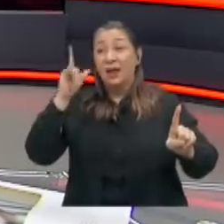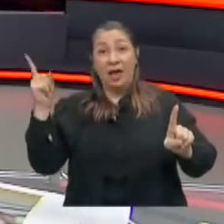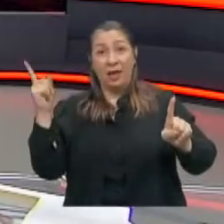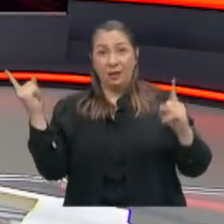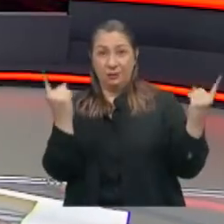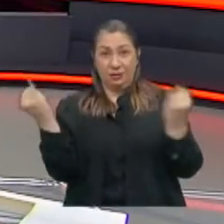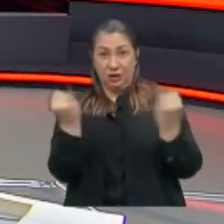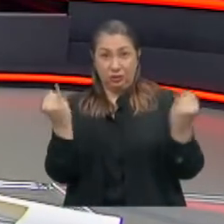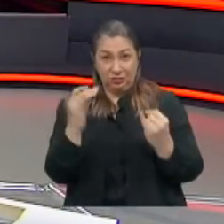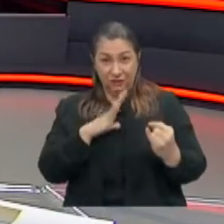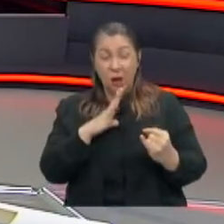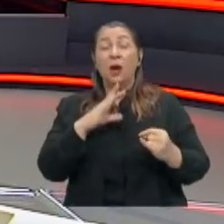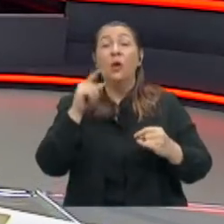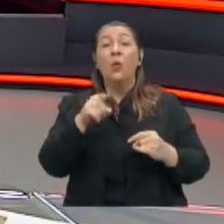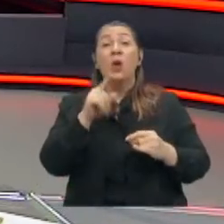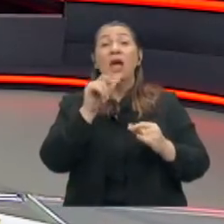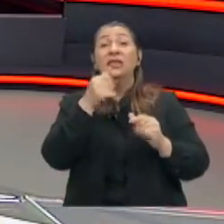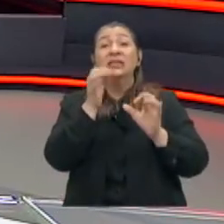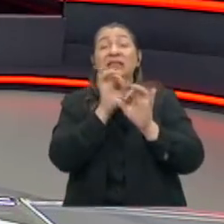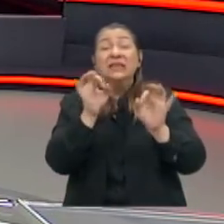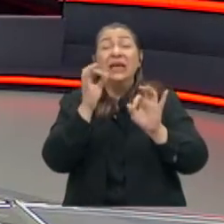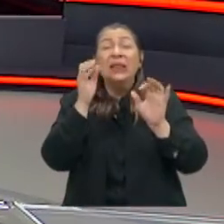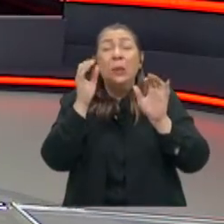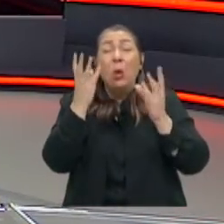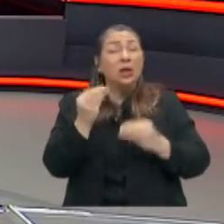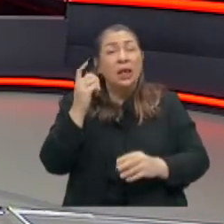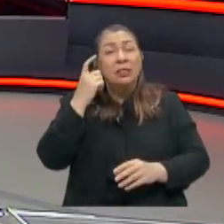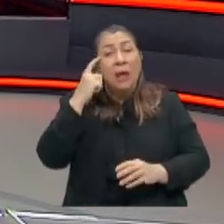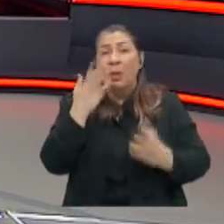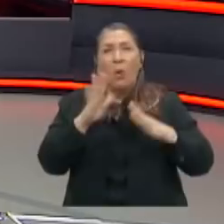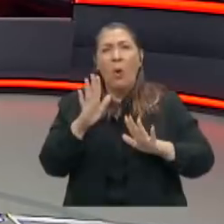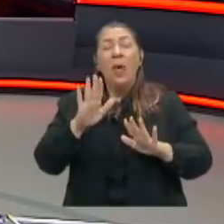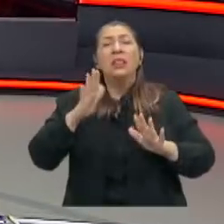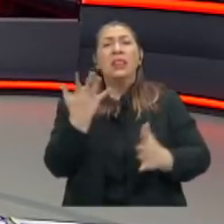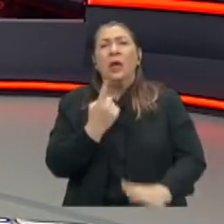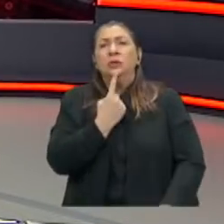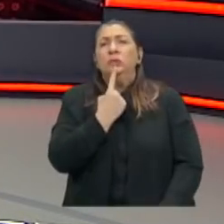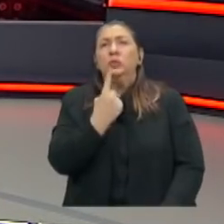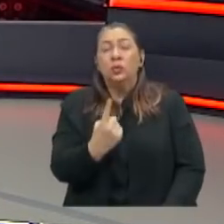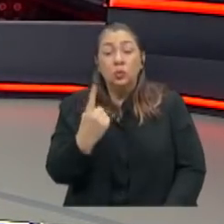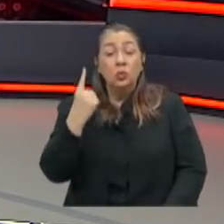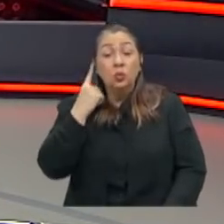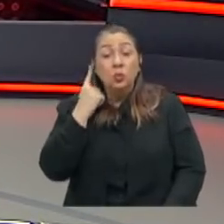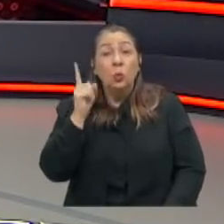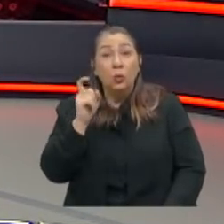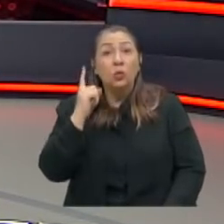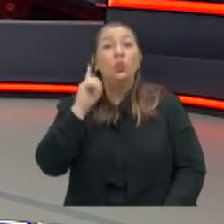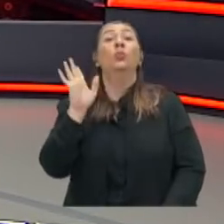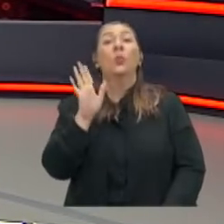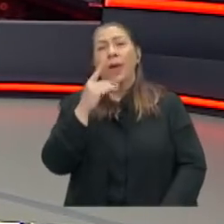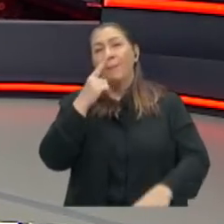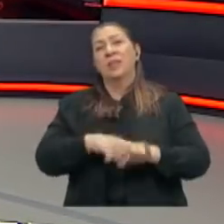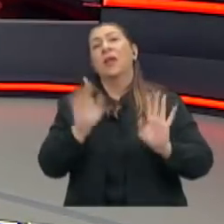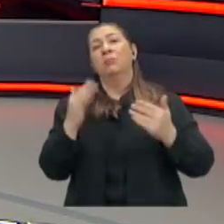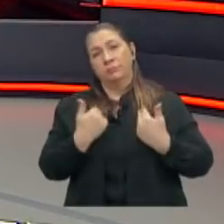biliyorsunuz. Hiç böyle olacağı tahmin edilmedi tabii. Çünkü ne söylediklerini kulakları duyuyor mu, duymuyor mu emin